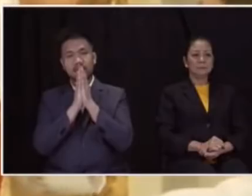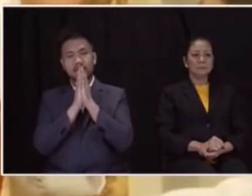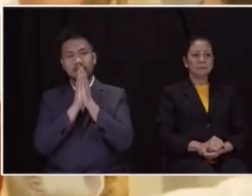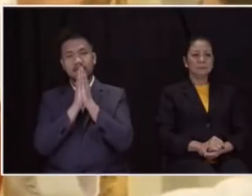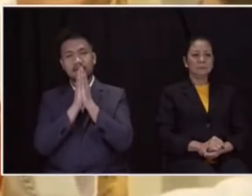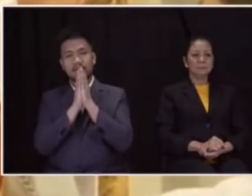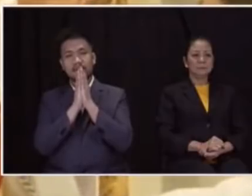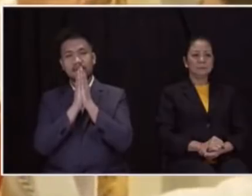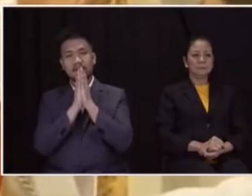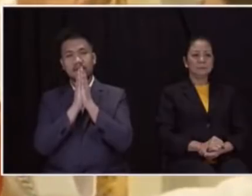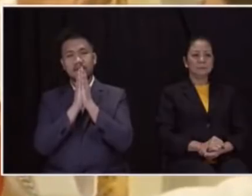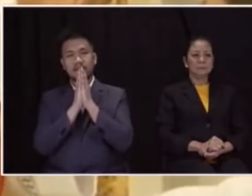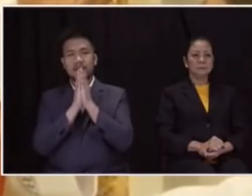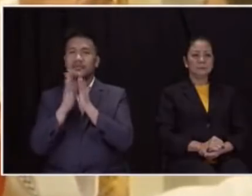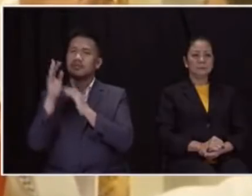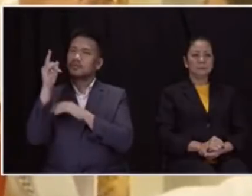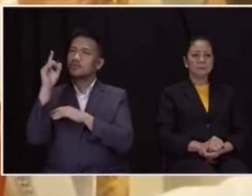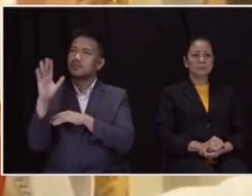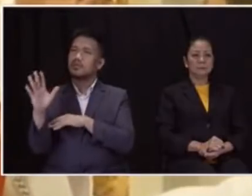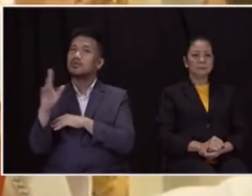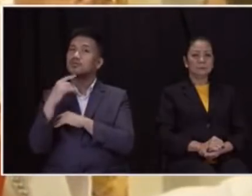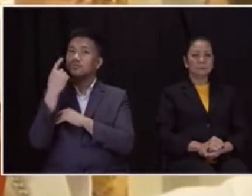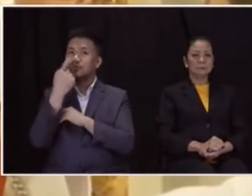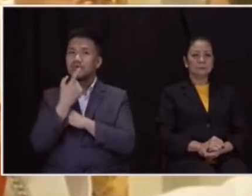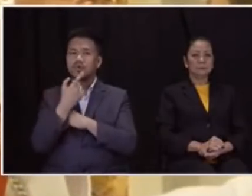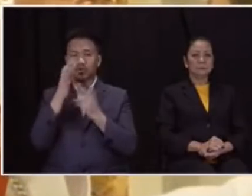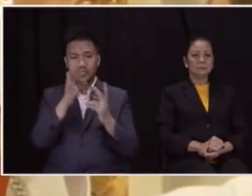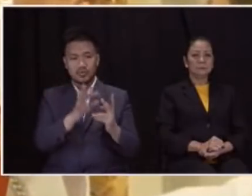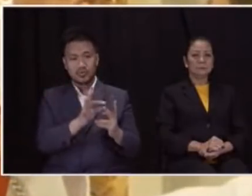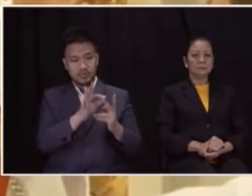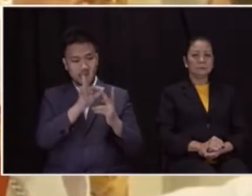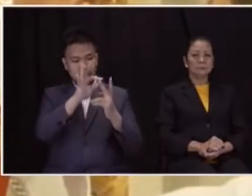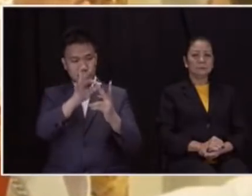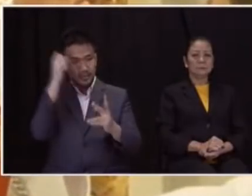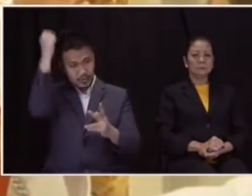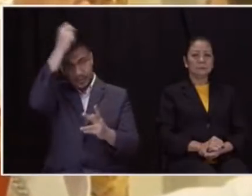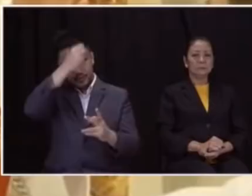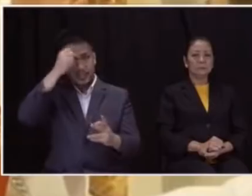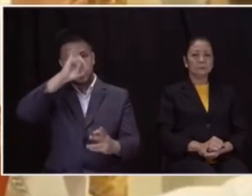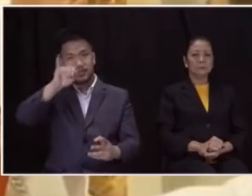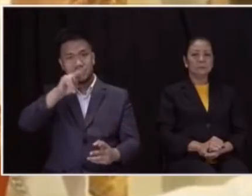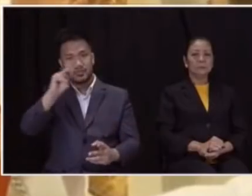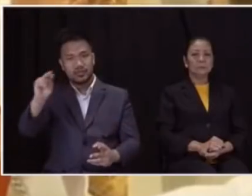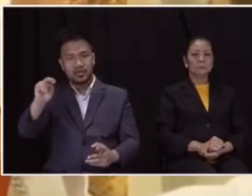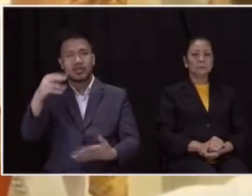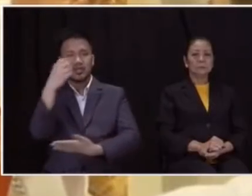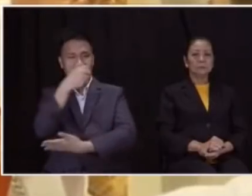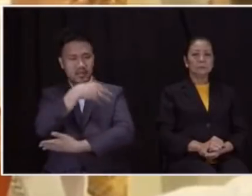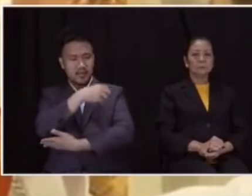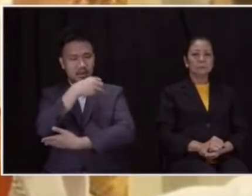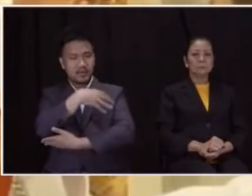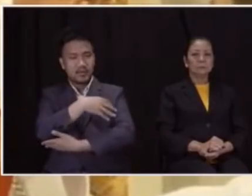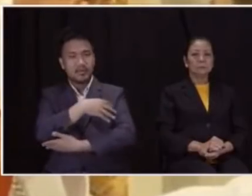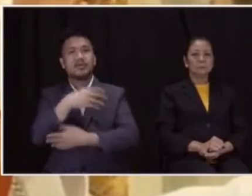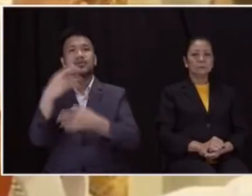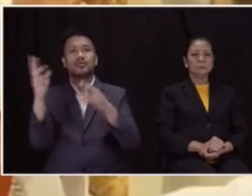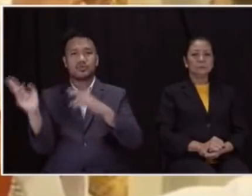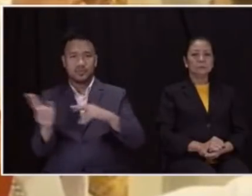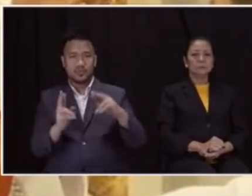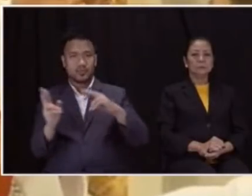O God, who raised up Saint John the Baptist to make ready a nation fit